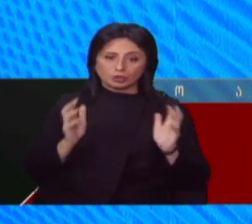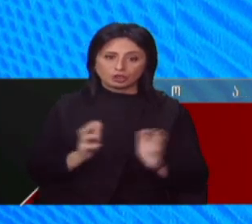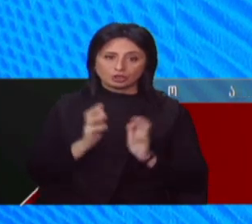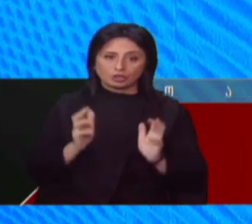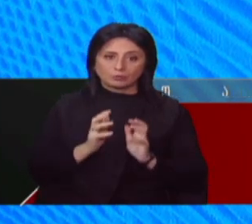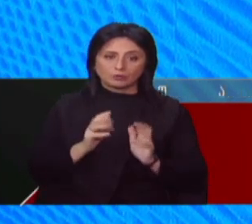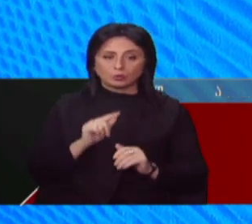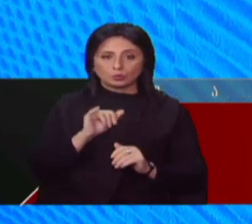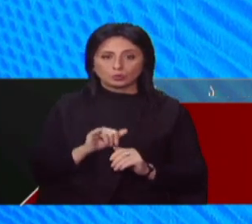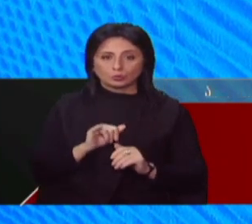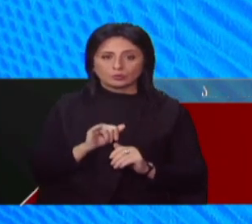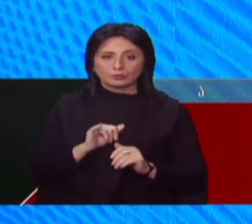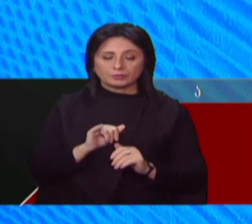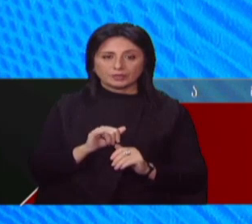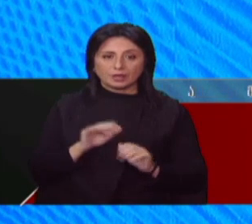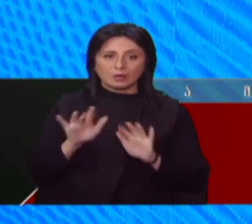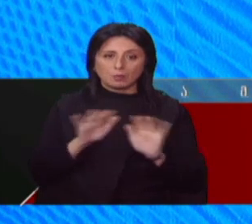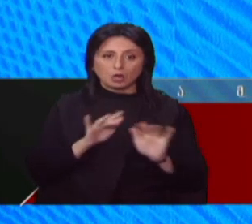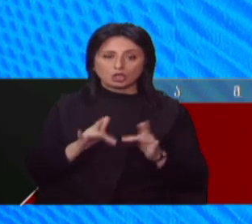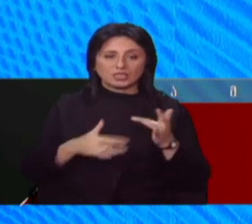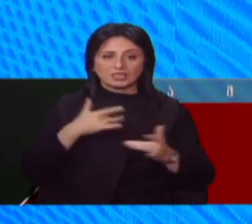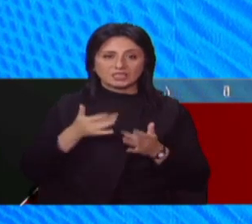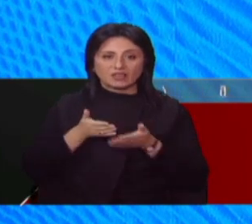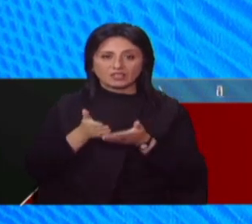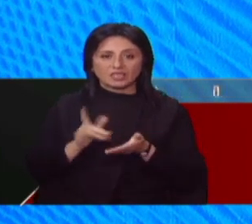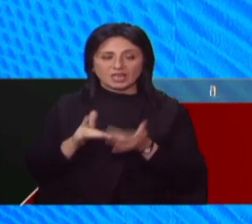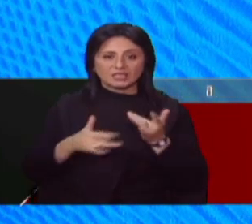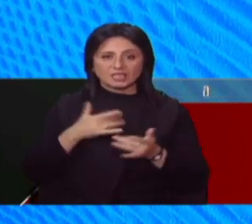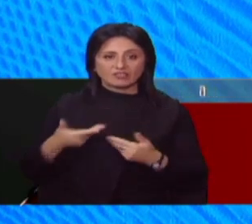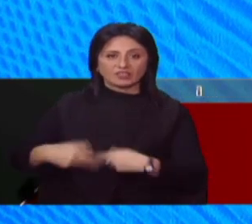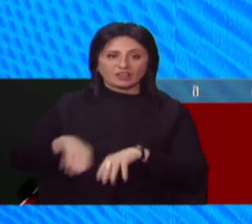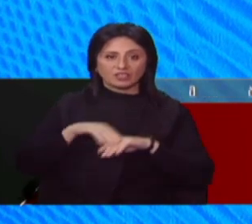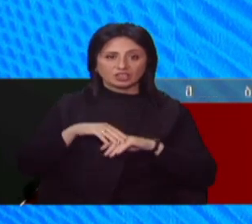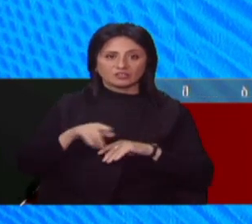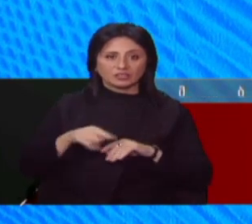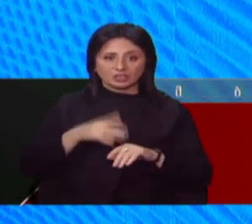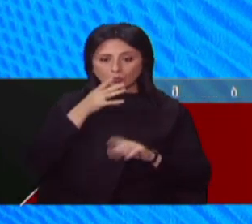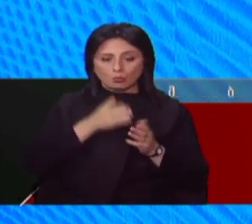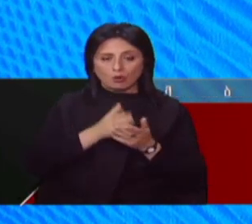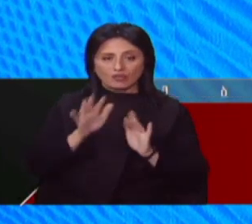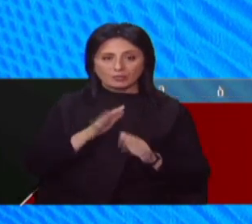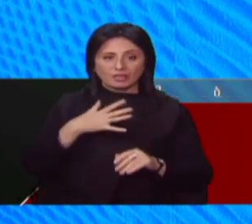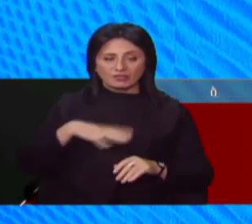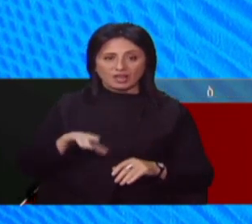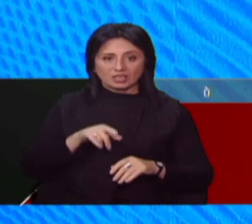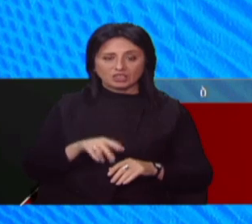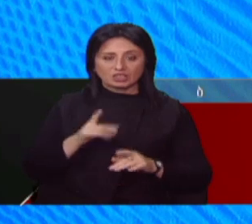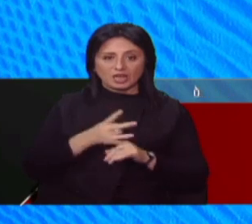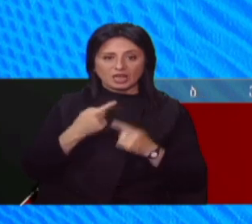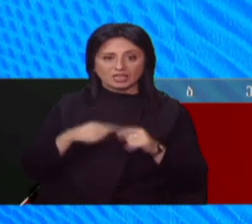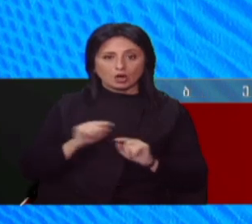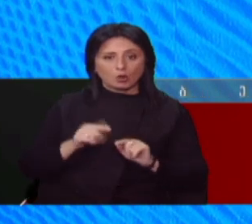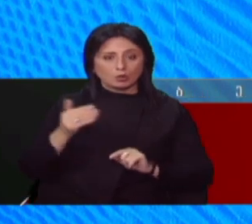შენარჩუნებას, თუ წავა პროცესები იმ სცენარით, რა სცენარითაც გვთავაზობდა მოვლენების განვითარებას ჩვენს ქვეყანაში,